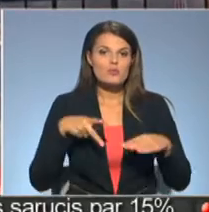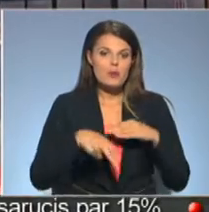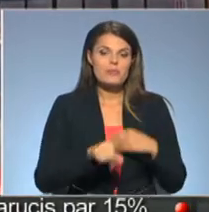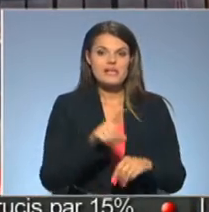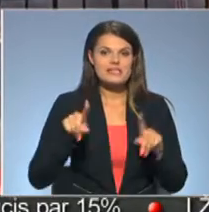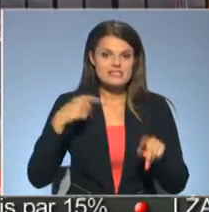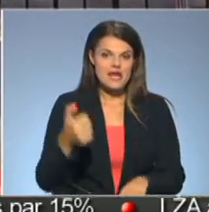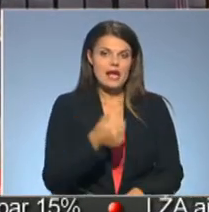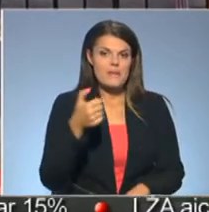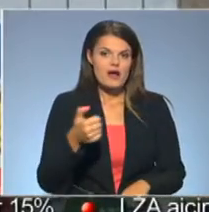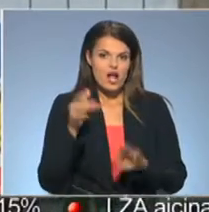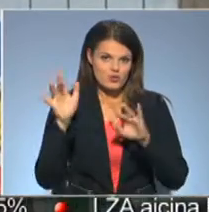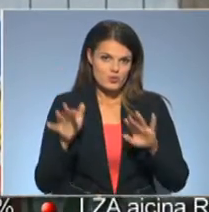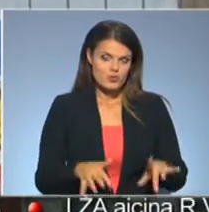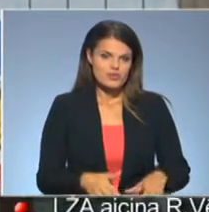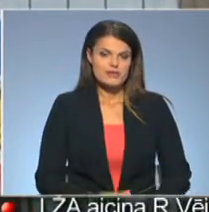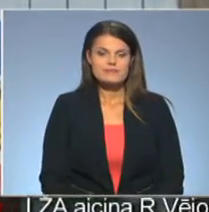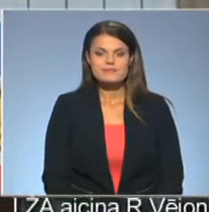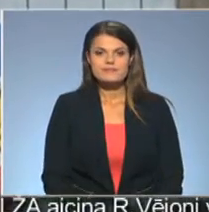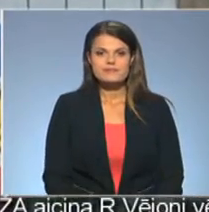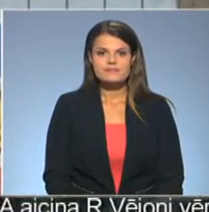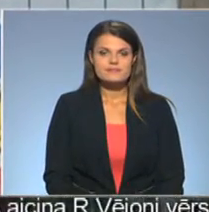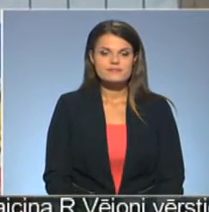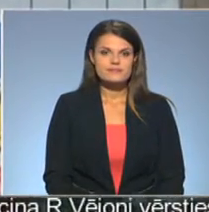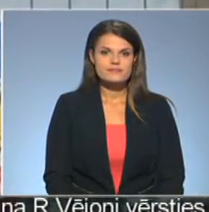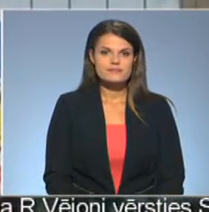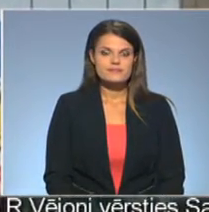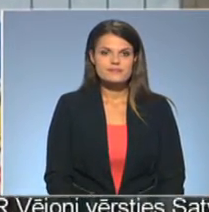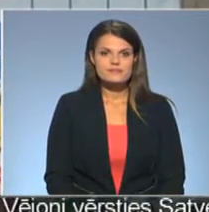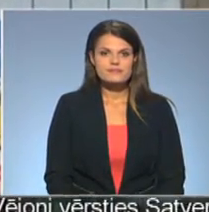līdz nākamā gada rudenim. Sandra Leitāne, Andris Spāns, TV Spektrs.